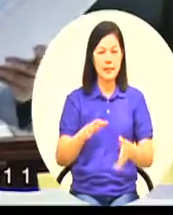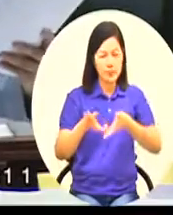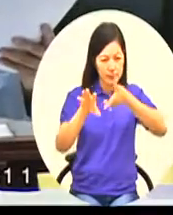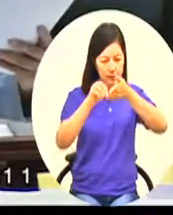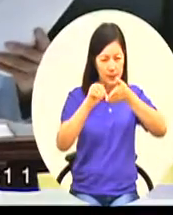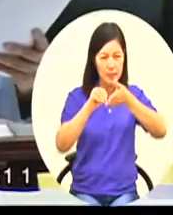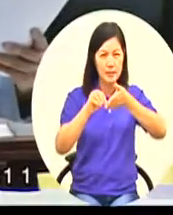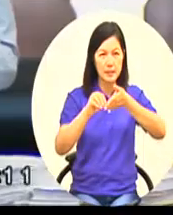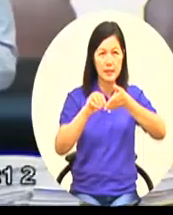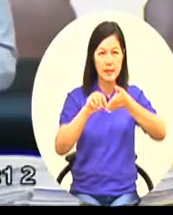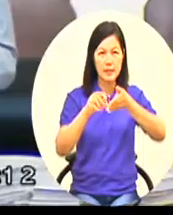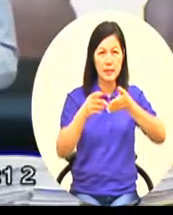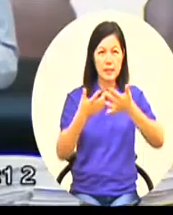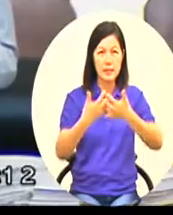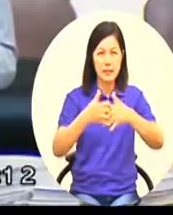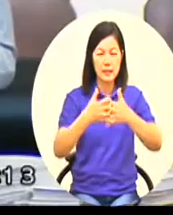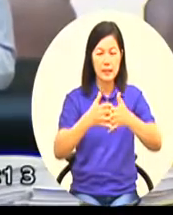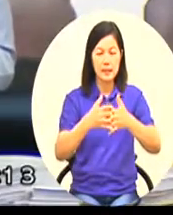知道有